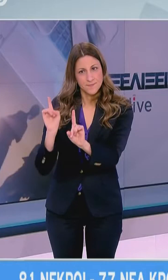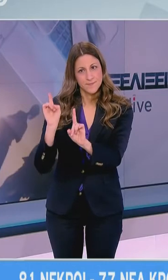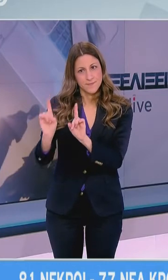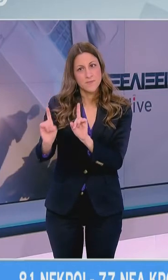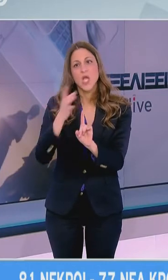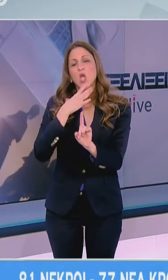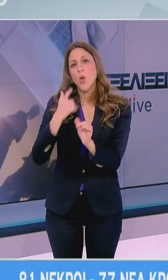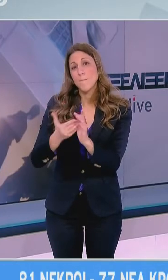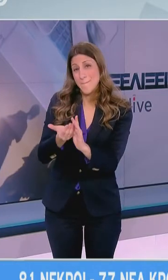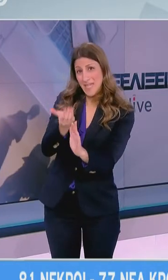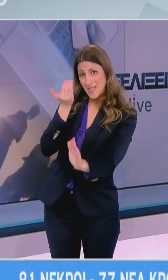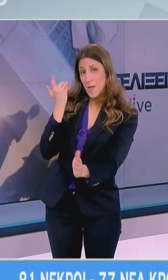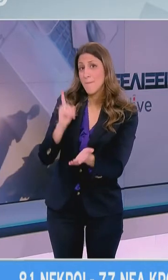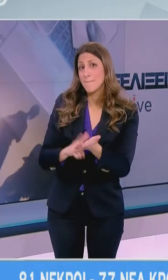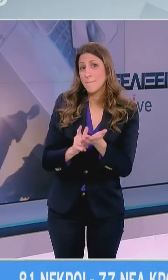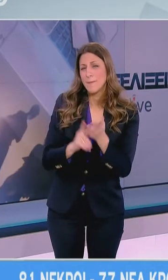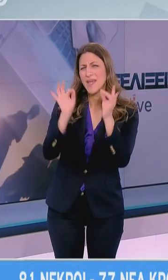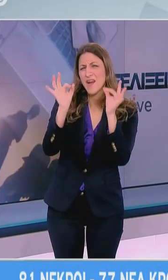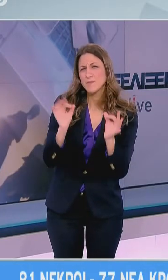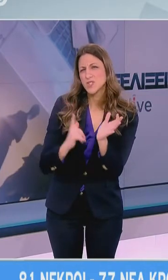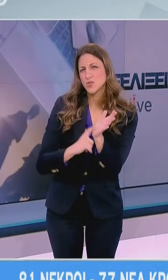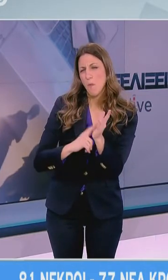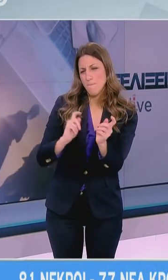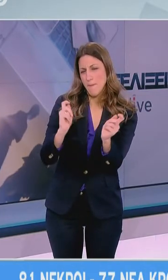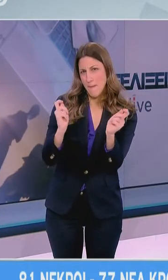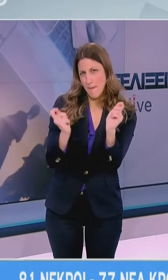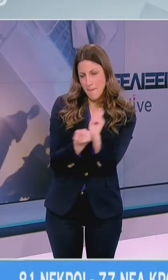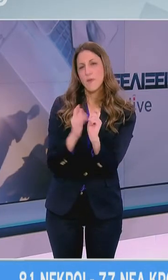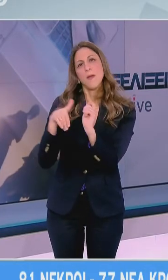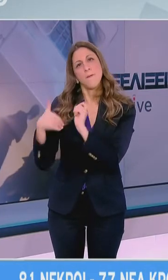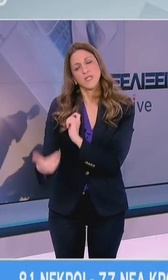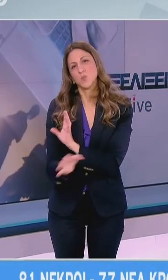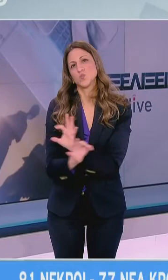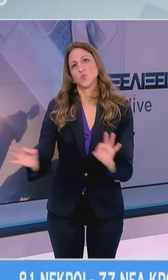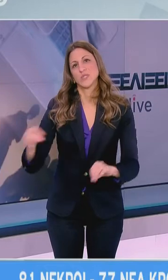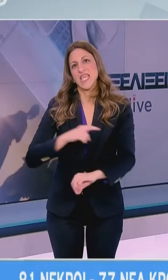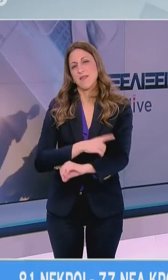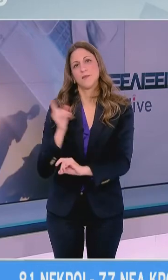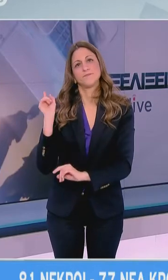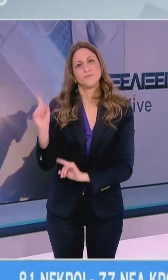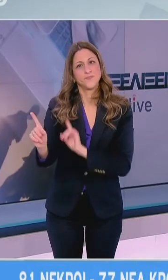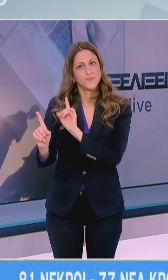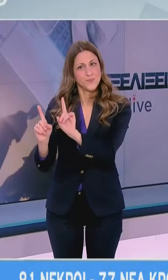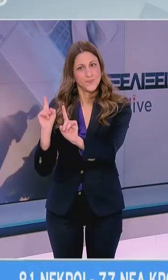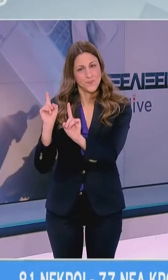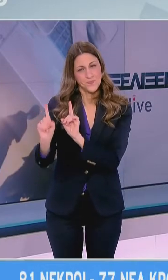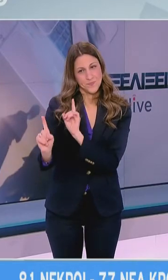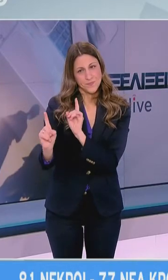επειδή πρέπει να προηγηθεί μια νομοθετική ρύθμιση που είναι σε διαδικασία νομοθέτηση αυτή τη στιγμή.